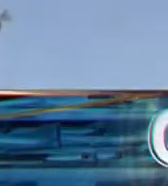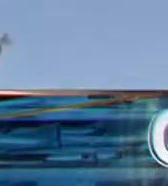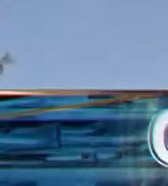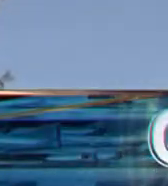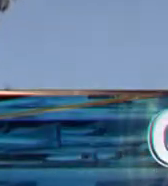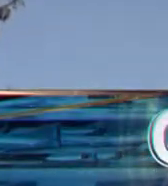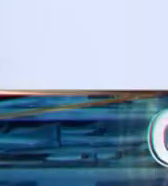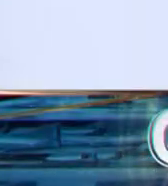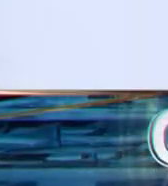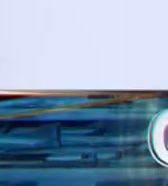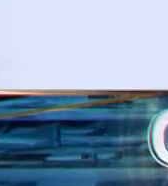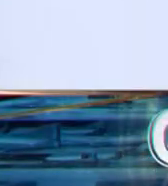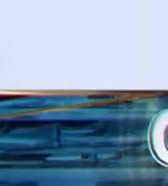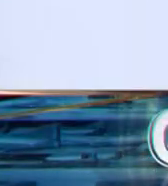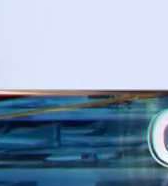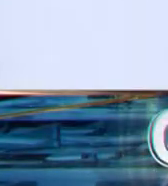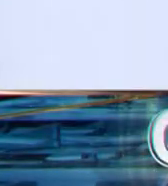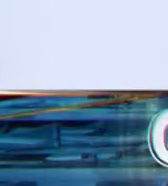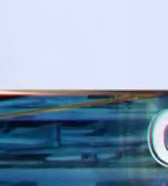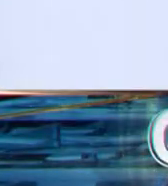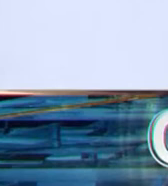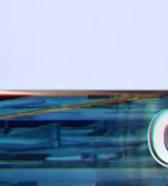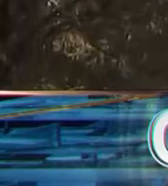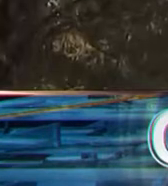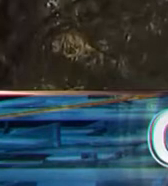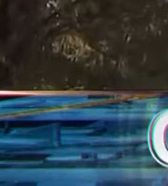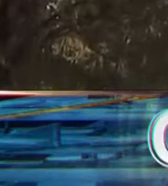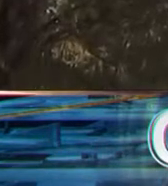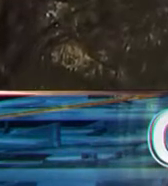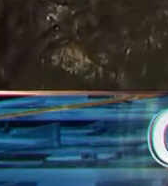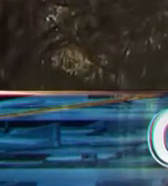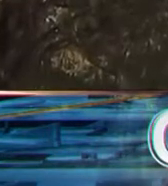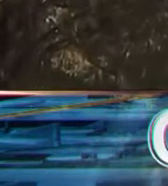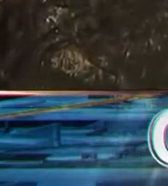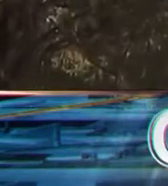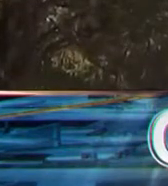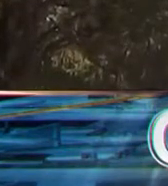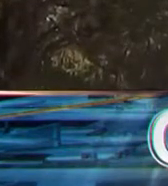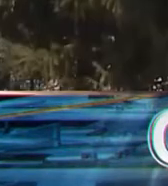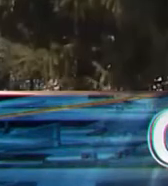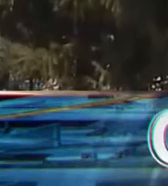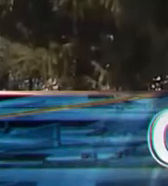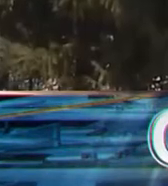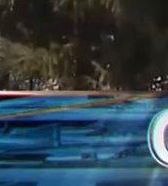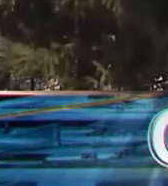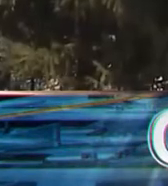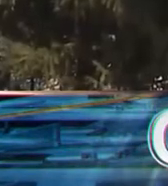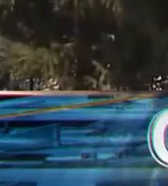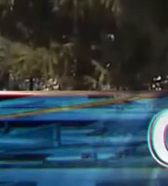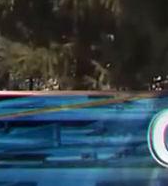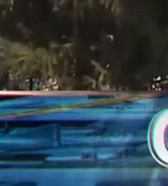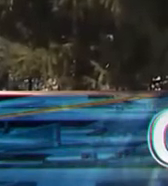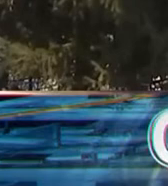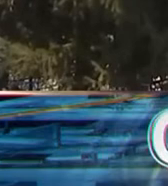Второе дыхание. Все памятники, посвященные Великой Отечественной войне, отремонтируют в Алматинской области. Первая реконструкция пройдет